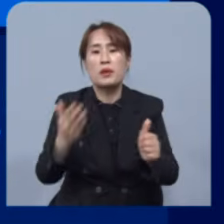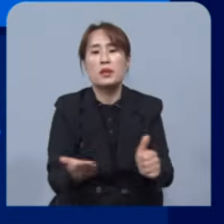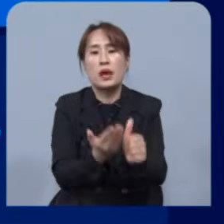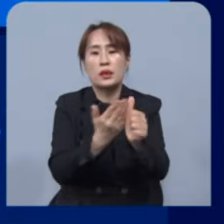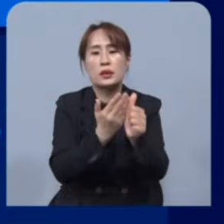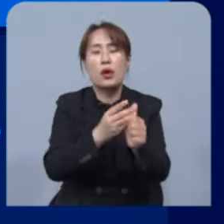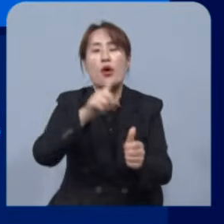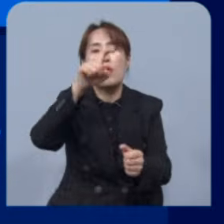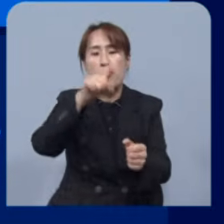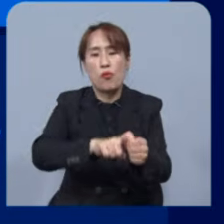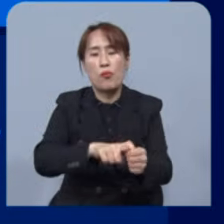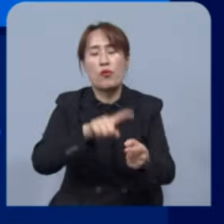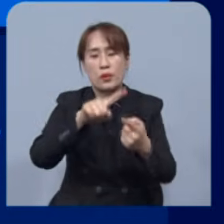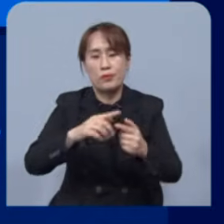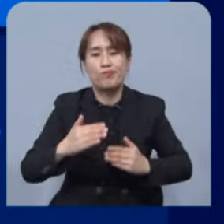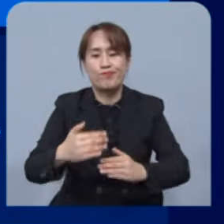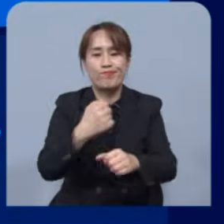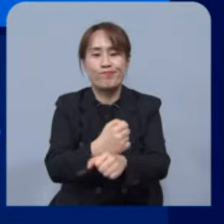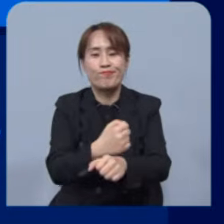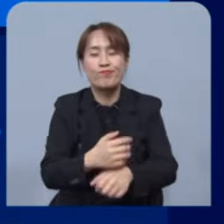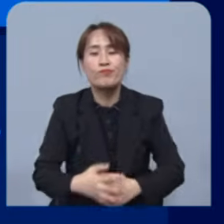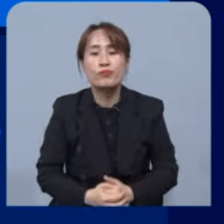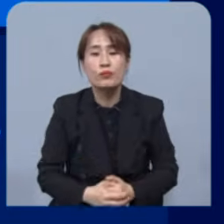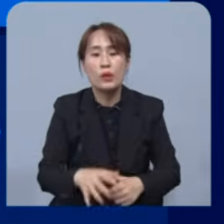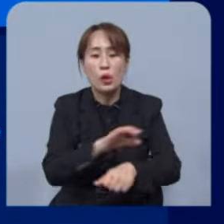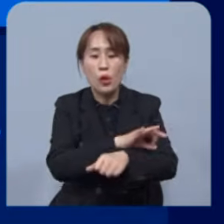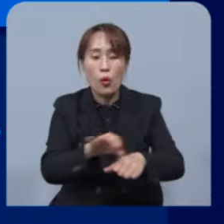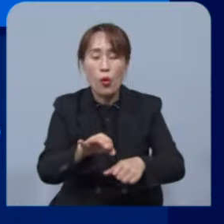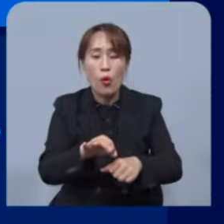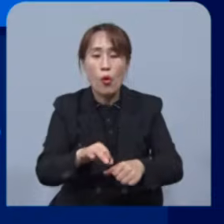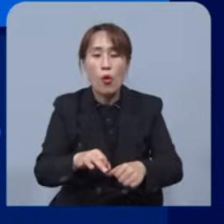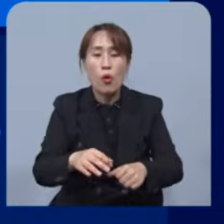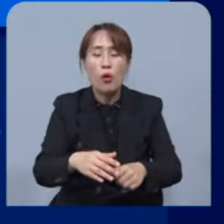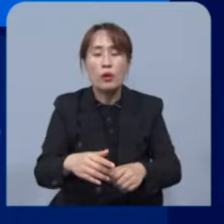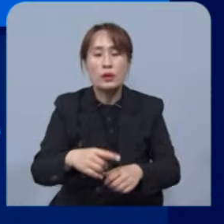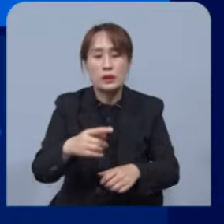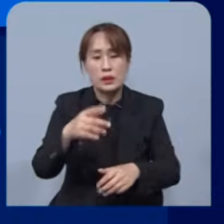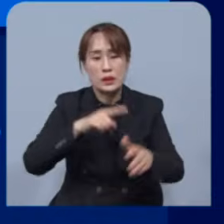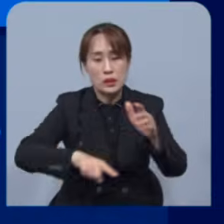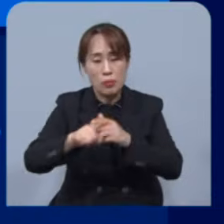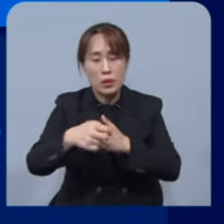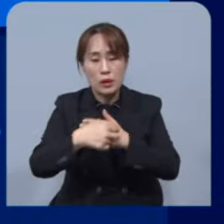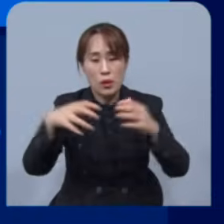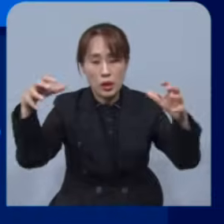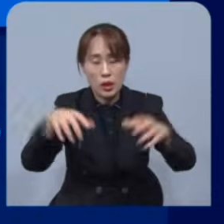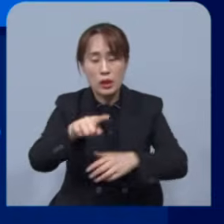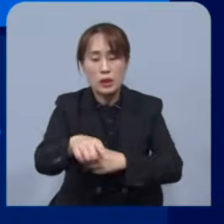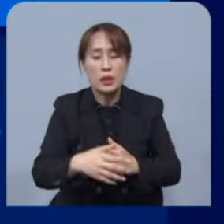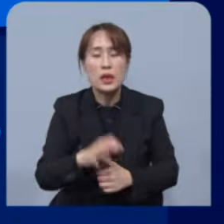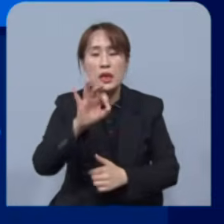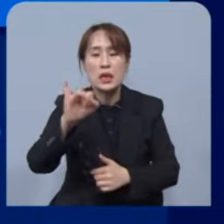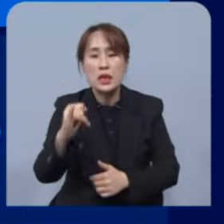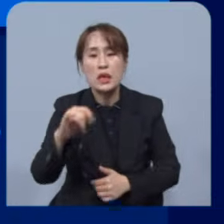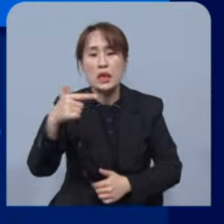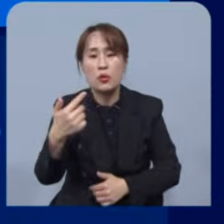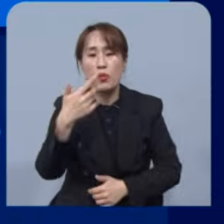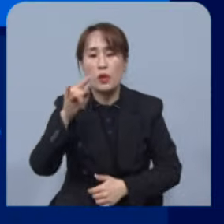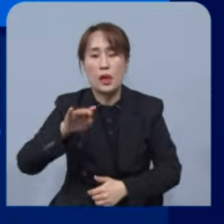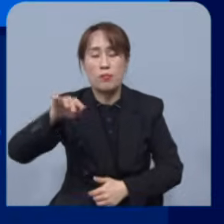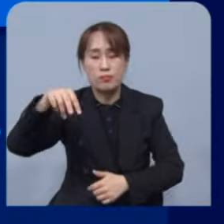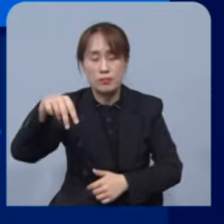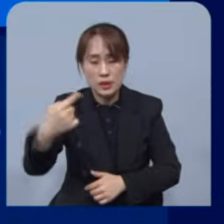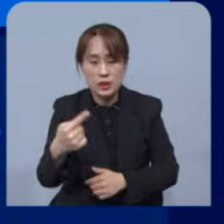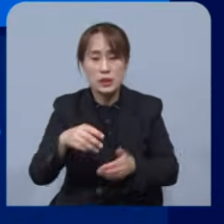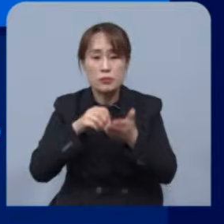양성을 차질 없이 추진해 나가겠습니다. 오송 천복단지 내 창업지원센터 이노랩스는 입주